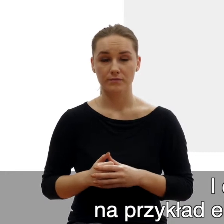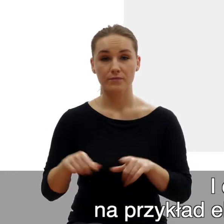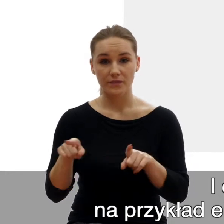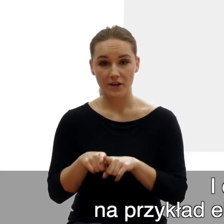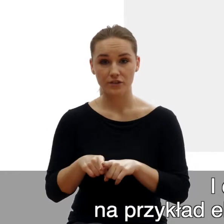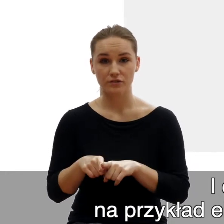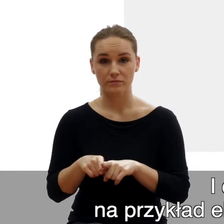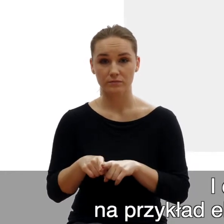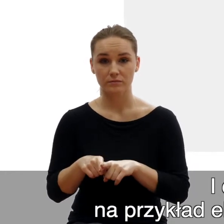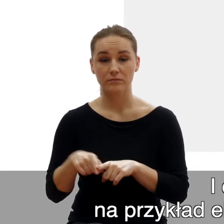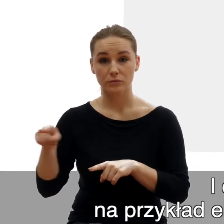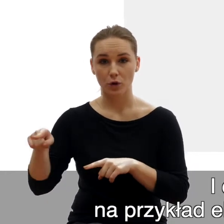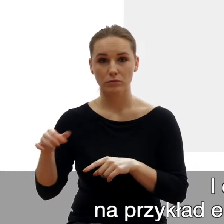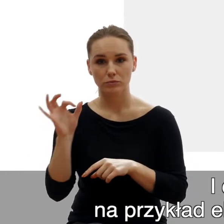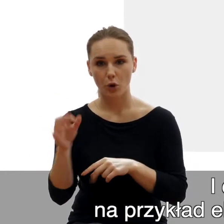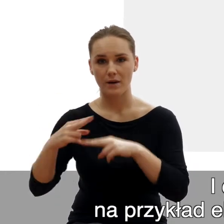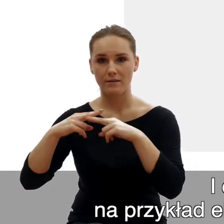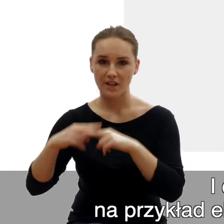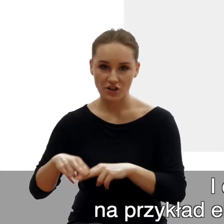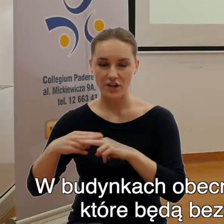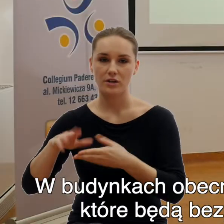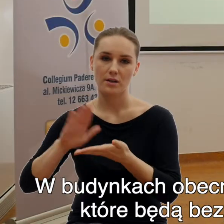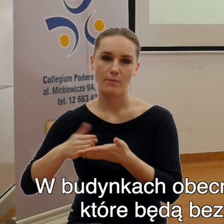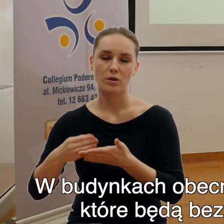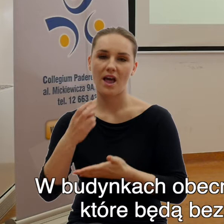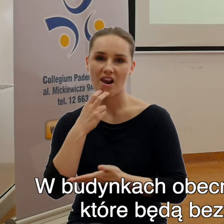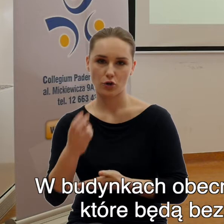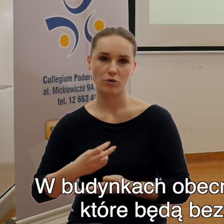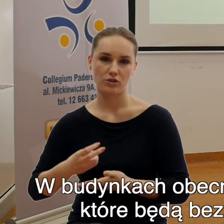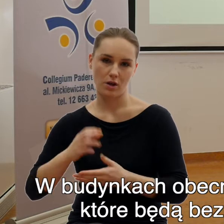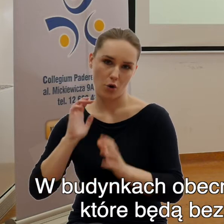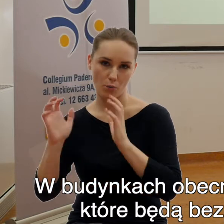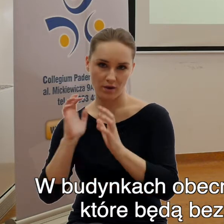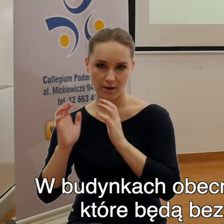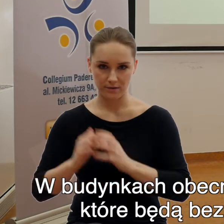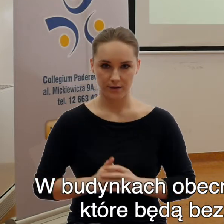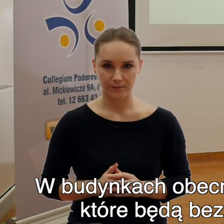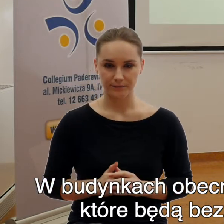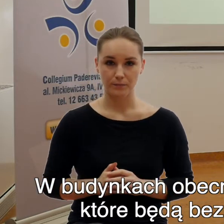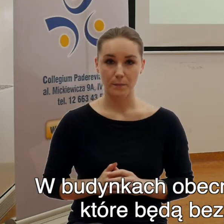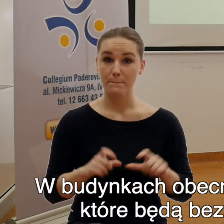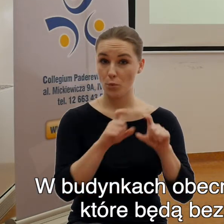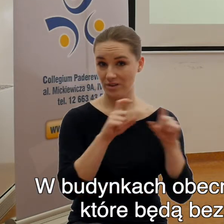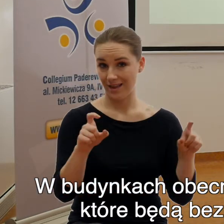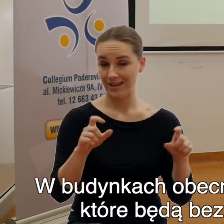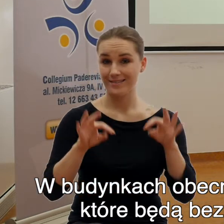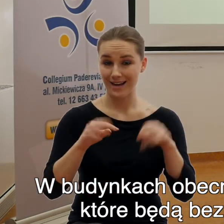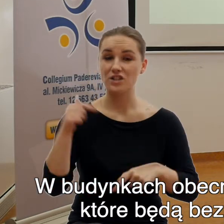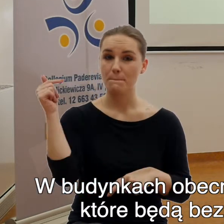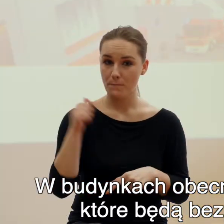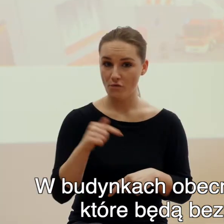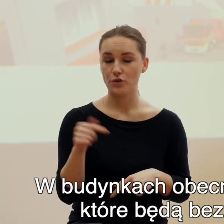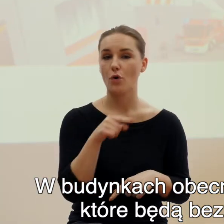przykład elektronicznym narzędziem do komunikacji. W budynkach obecnie powinny znajdować się krzesła ewakuacyjne, które